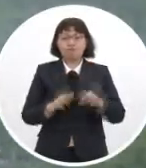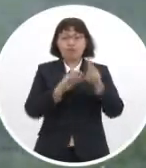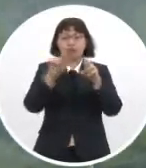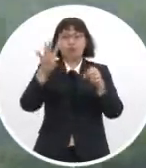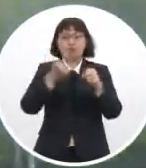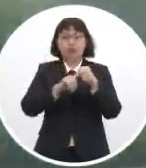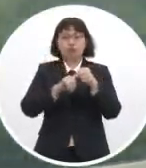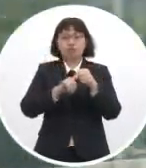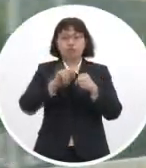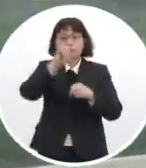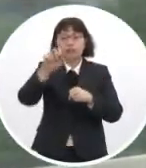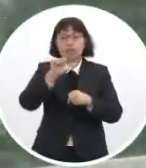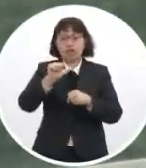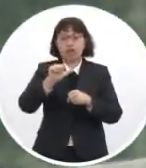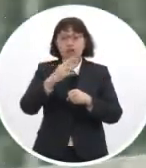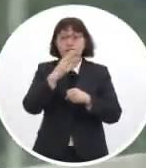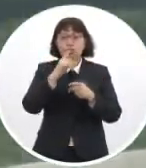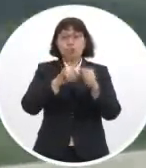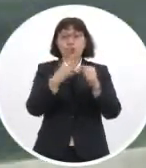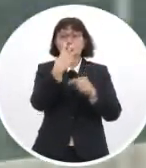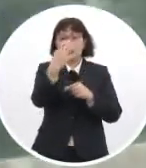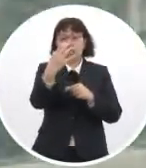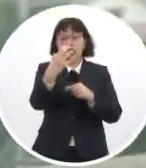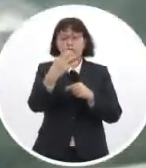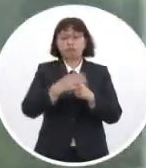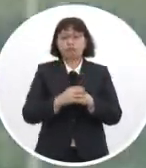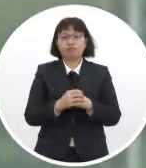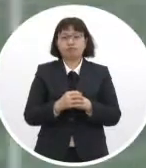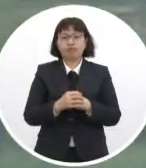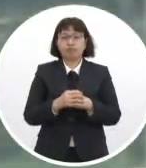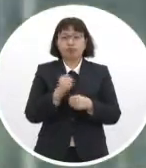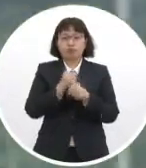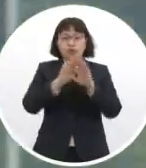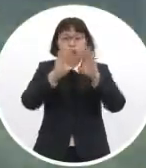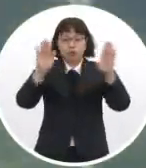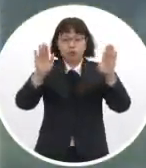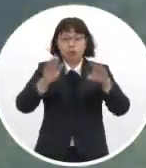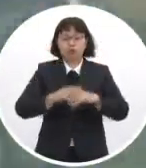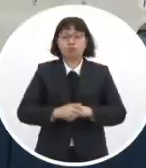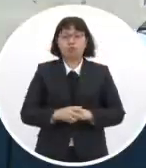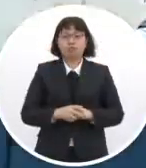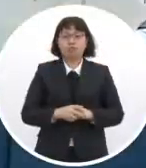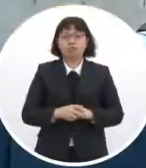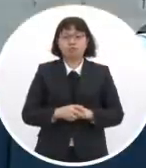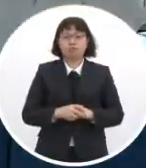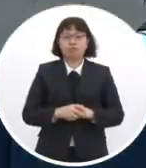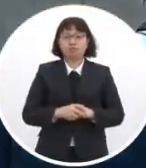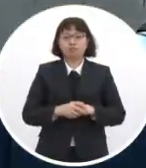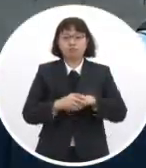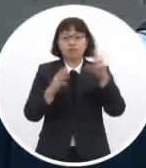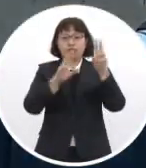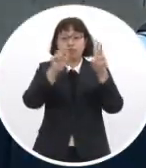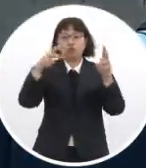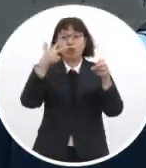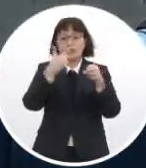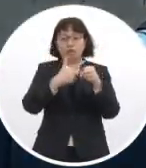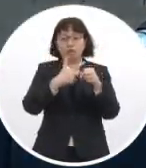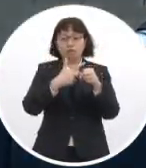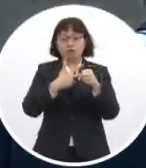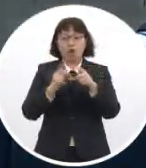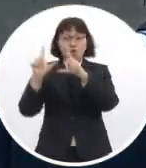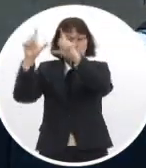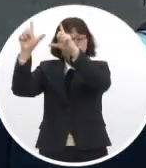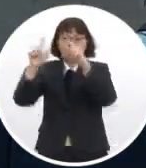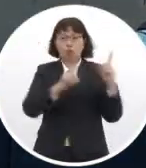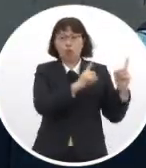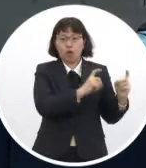2014年、リニア中央新幹線はいよいよ着工段階に入りました。2027年には東京